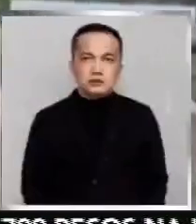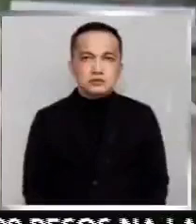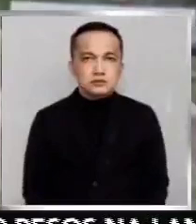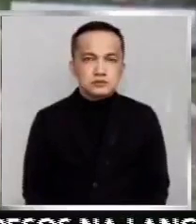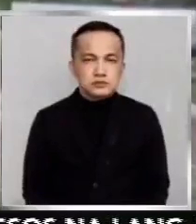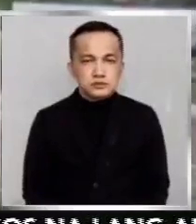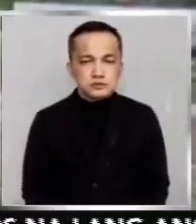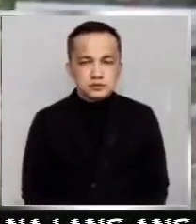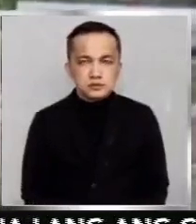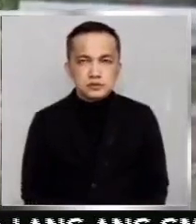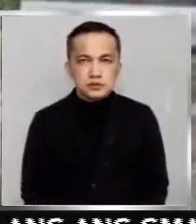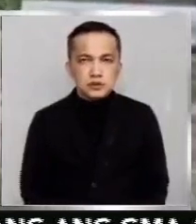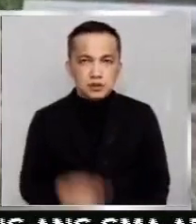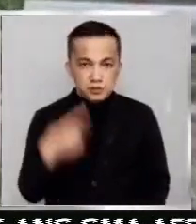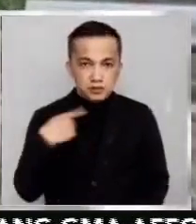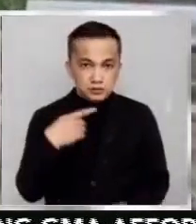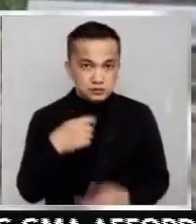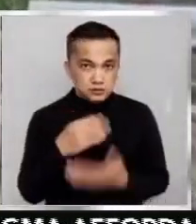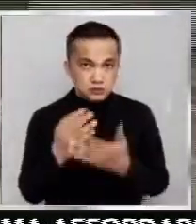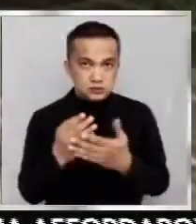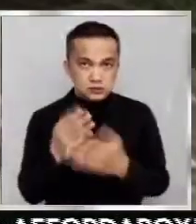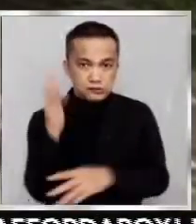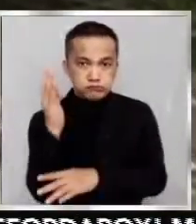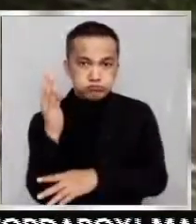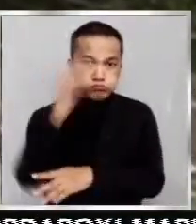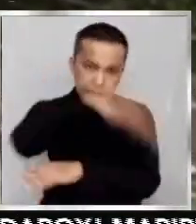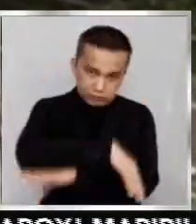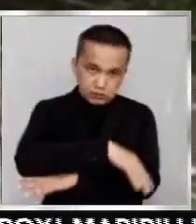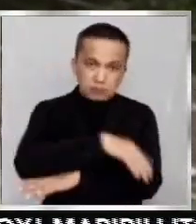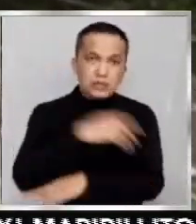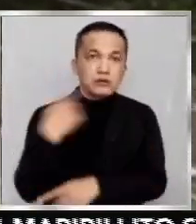May tuluyan pang ang nabunot mula sa lupa.